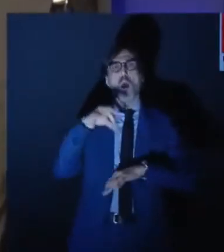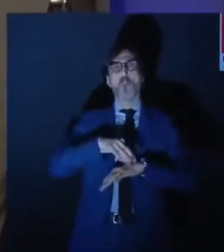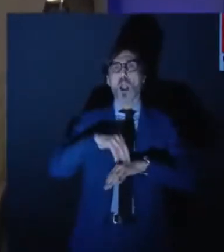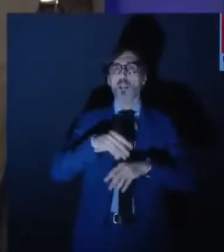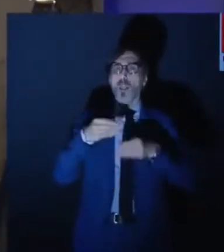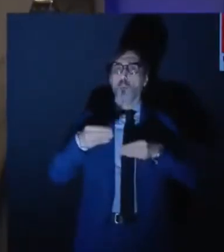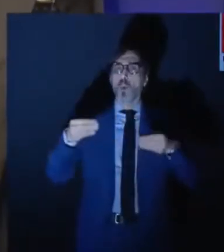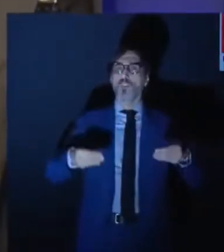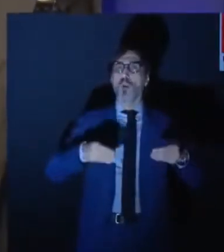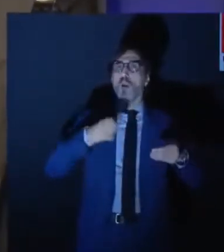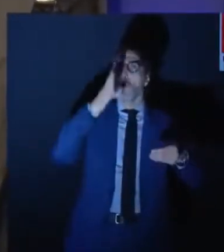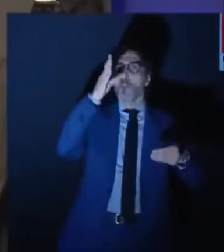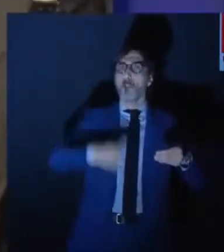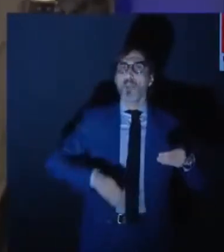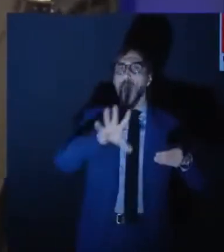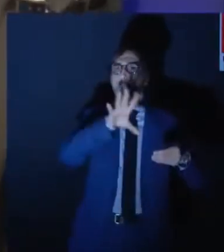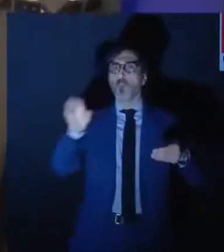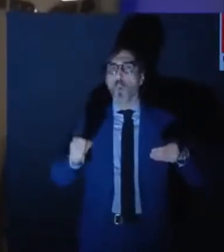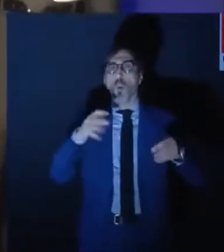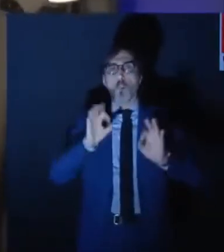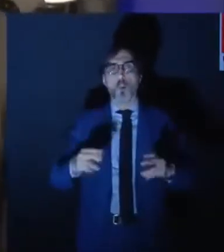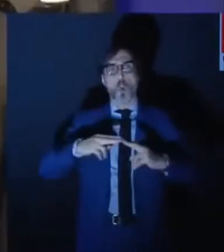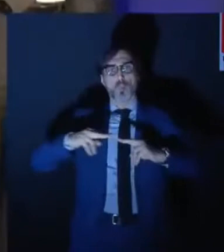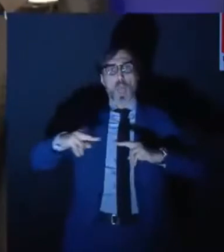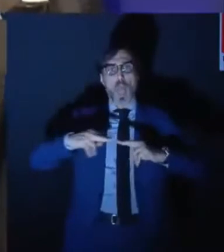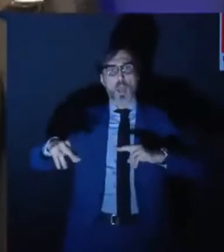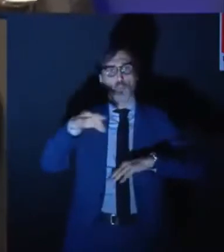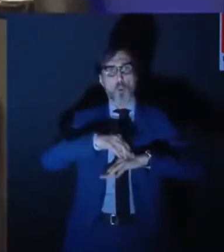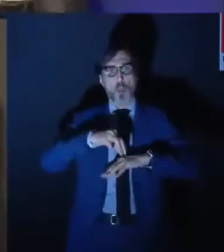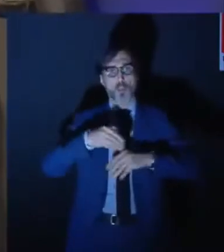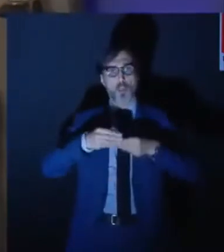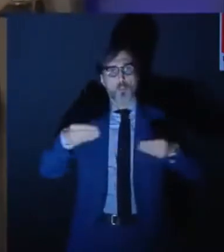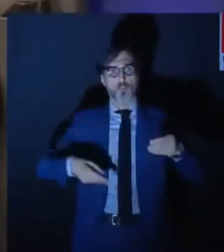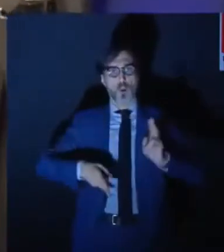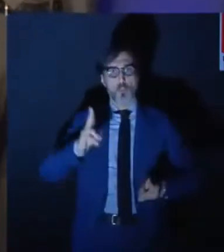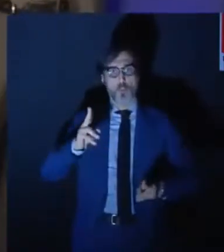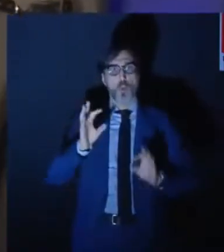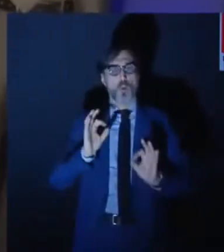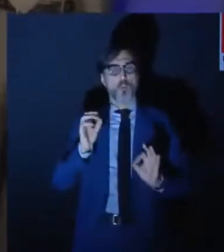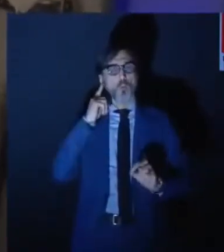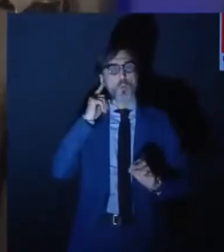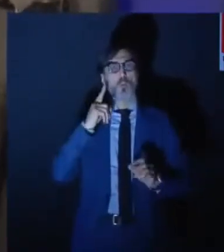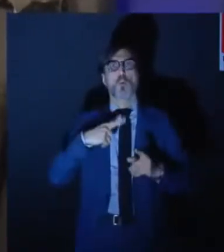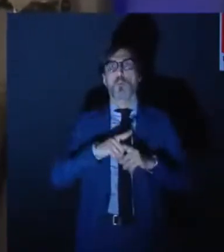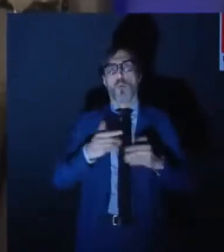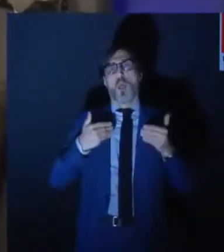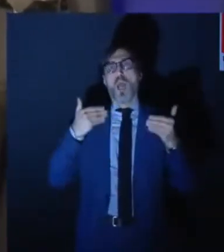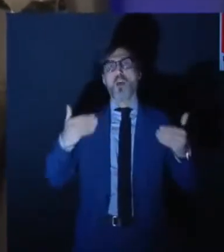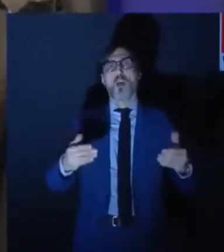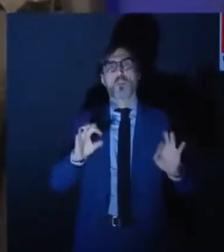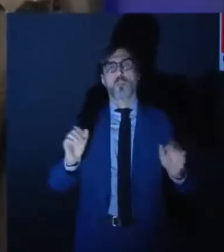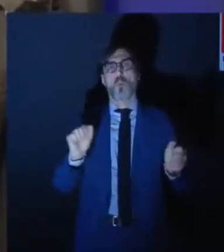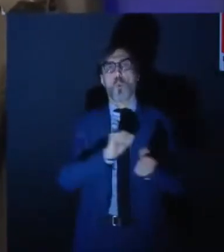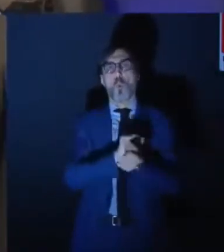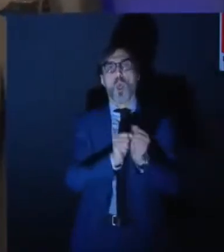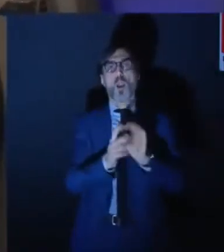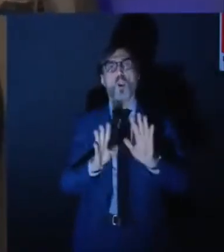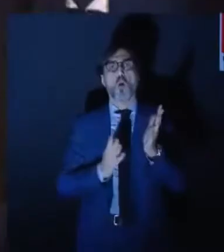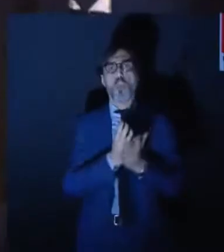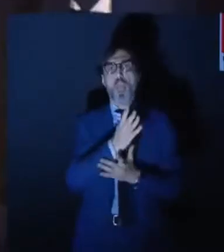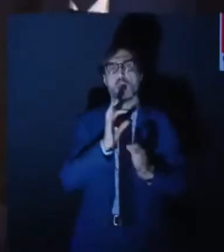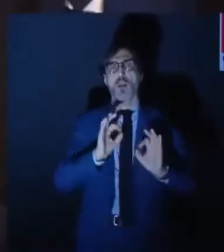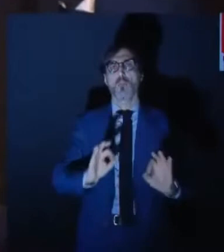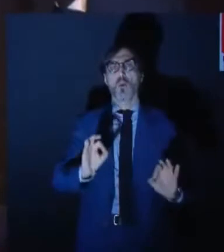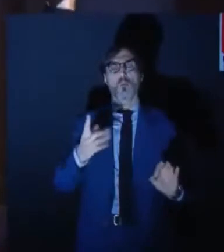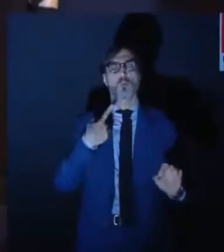professionali di tutta la puglia quindi potete immaginare come la mia il mio stare in trincea praticamente per nove anni mi abbia